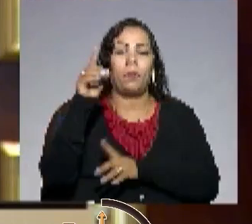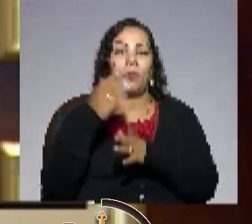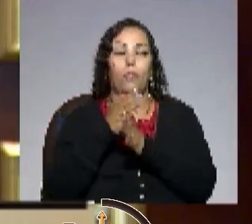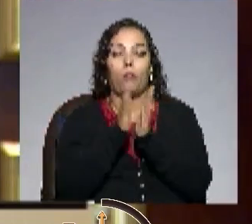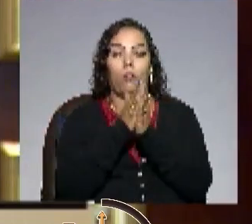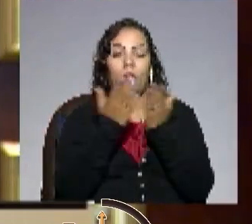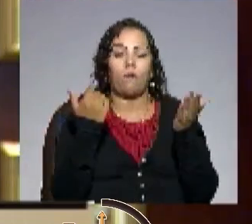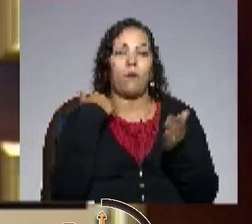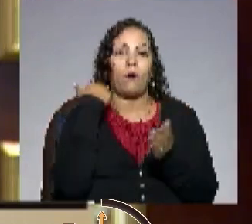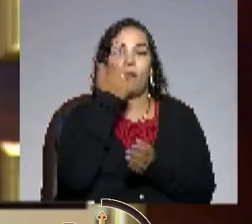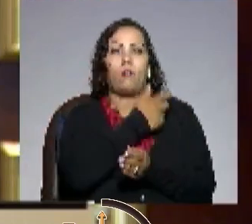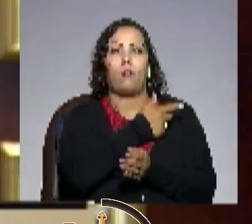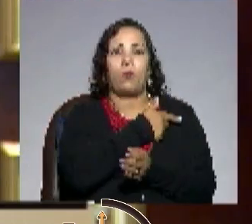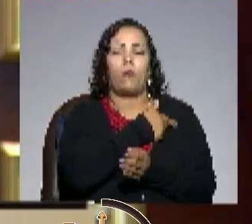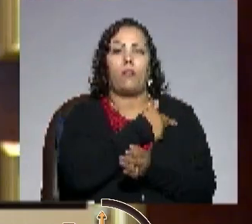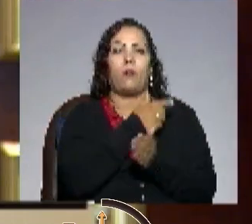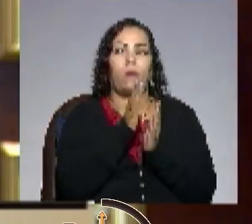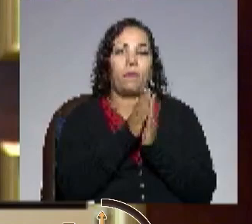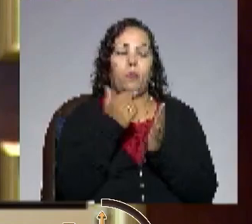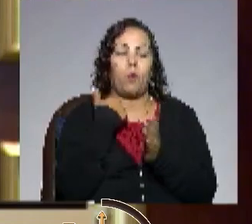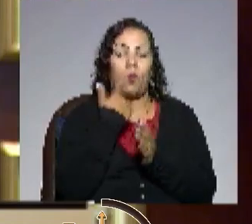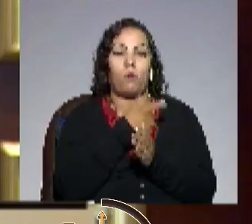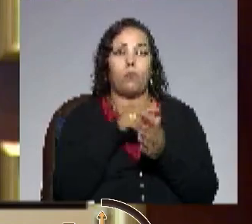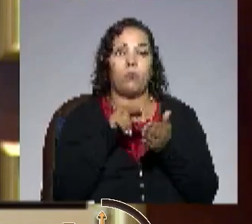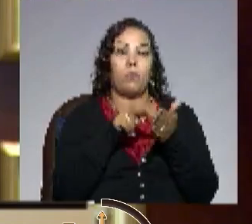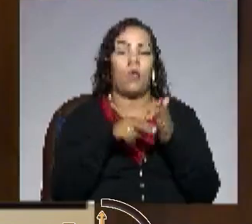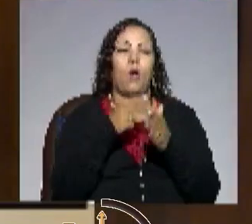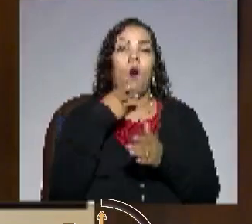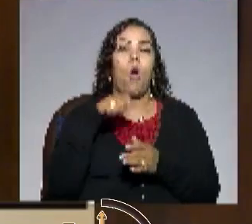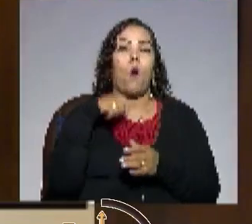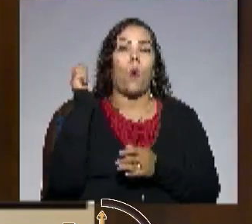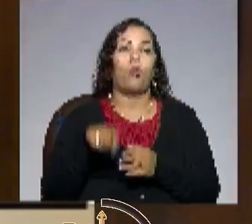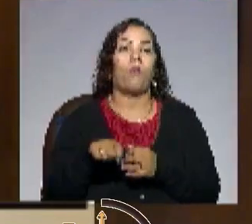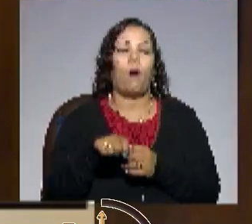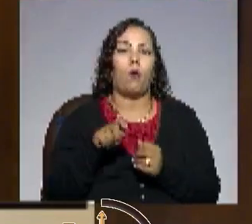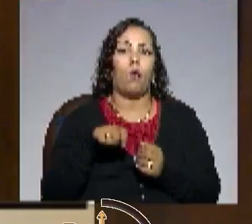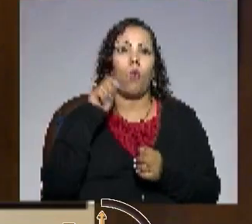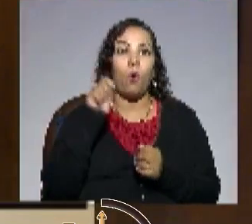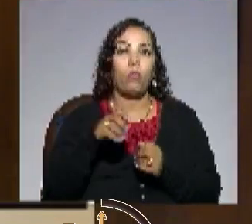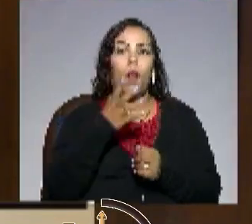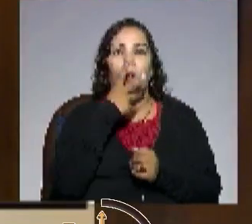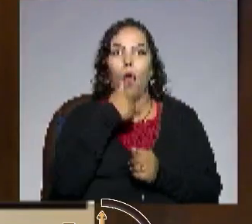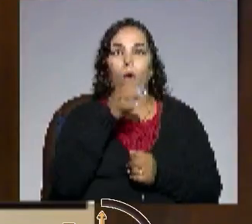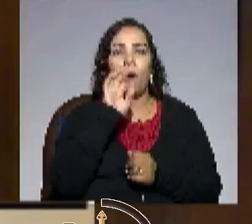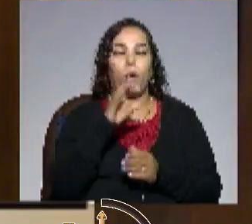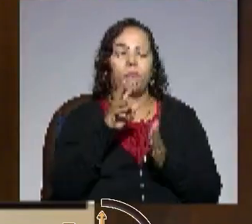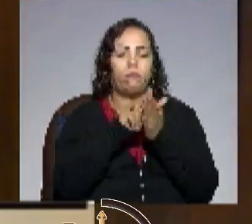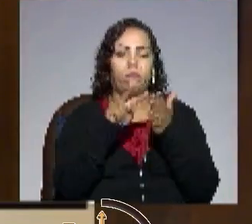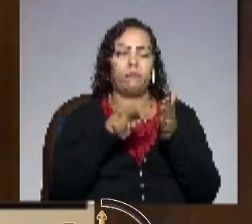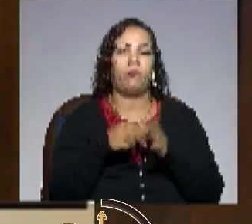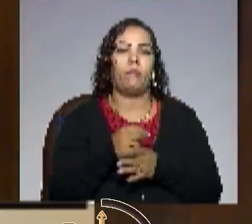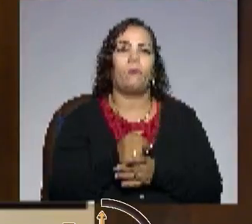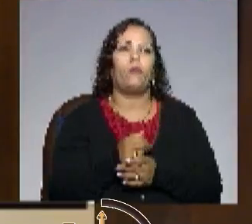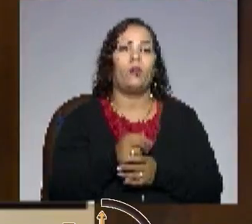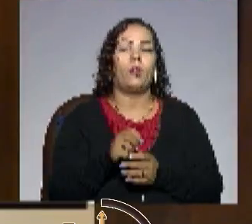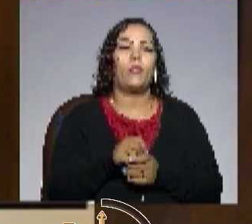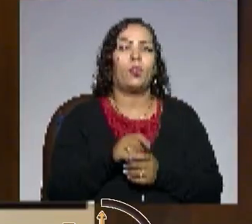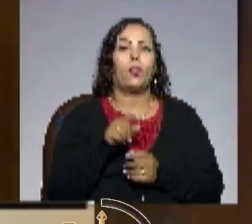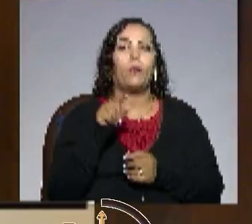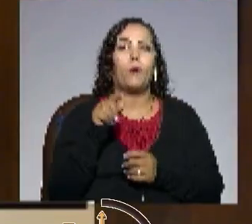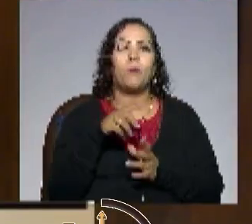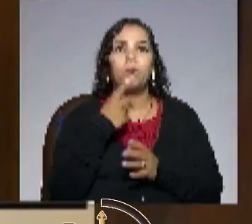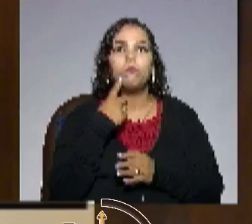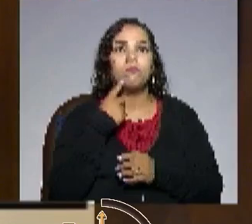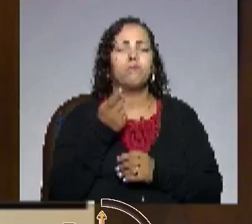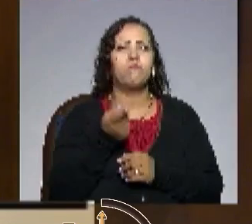الكتاب المقدس على سفر القضاه سفر القضاه سفر من الاسفار الجميله في الكتاب المقدس في نفس الوقت العجيبه